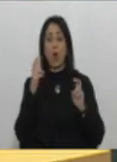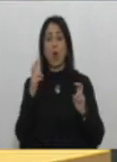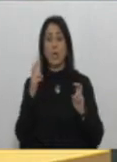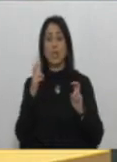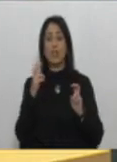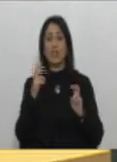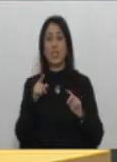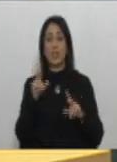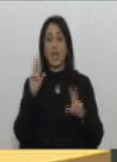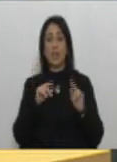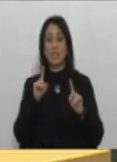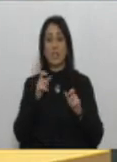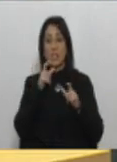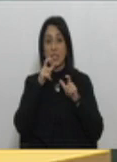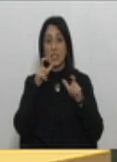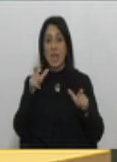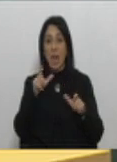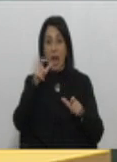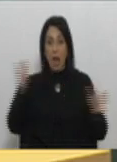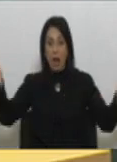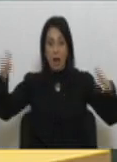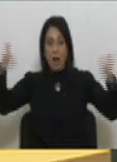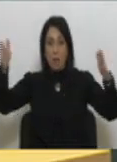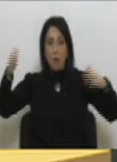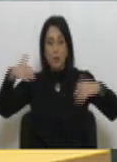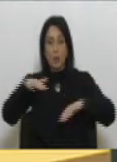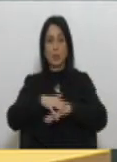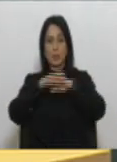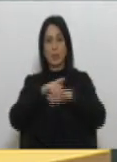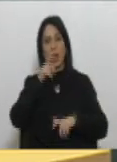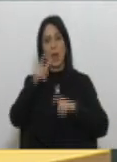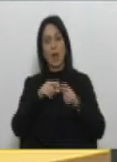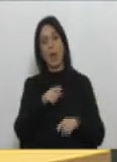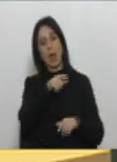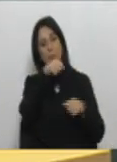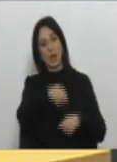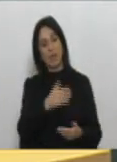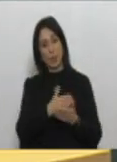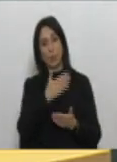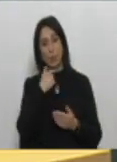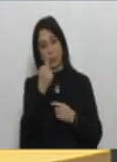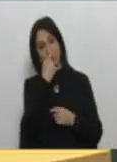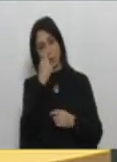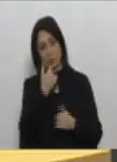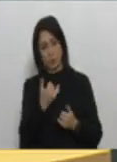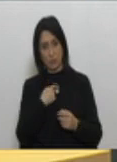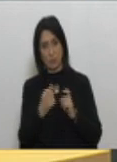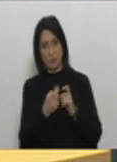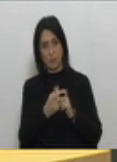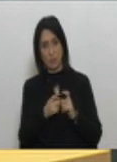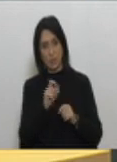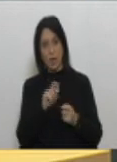პოლიტიკური კონტექსტის გათვალისწინებით ხალხი გამოყავდათ ქუჩაში, თქვენ რა მორალური უფლება გაქვთ, რომ აქ ჭკუა წაგვიკითხოთ თქვენ და ჭკუა